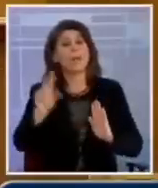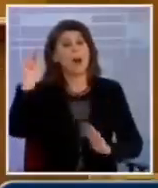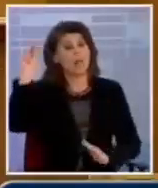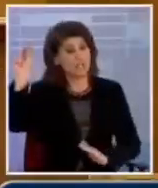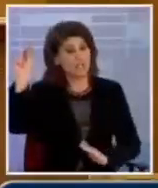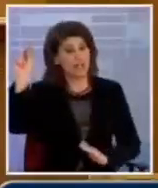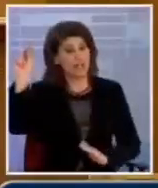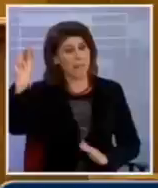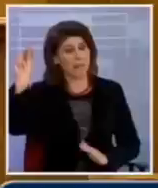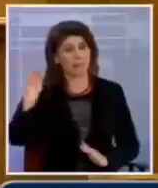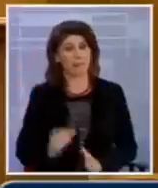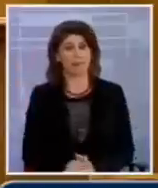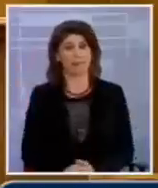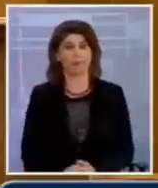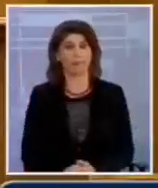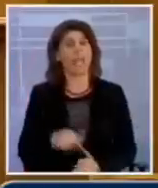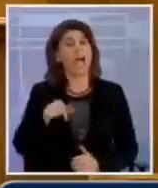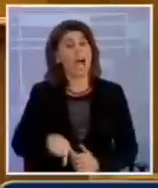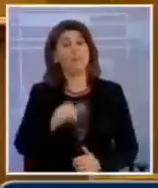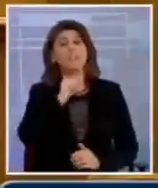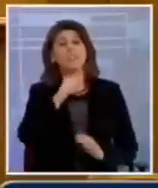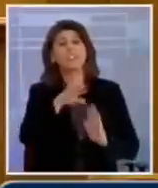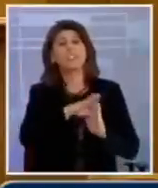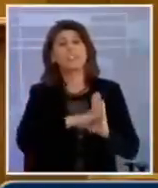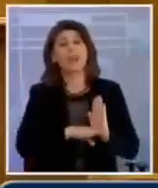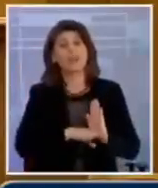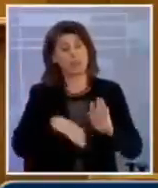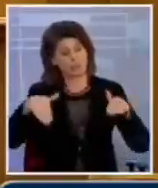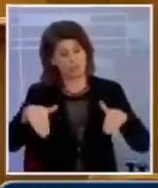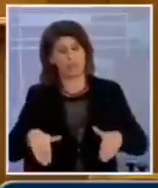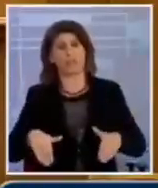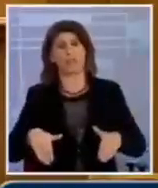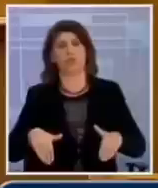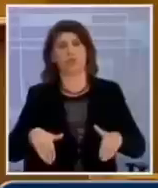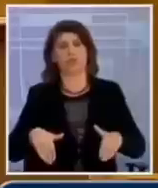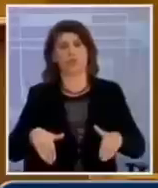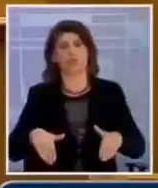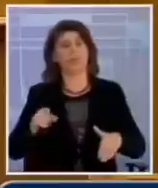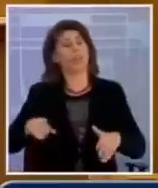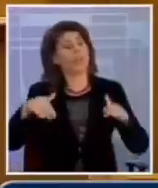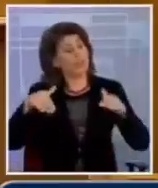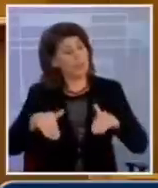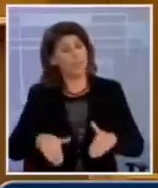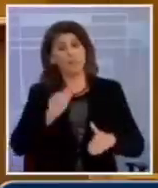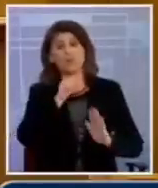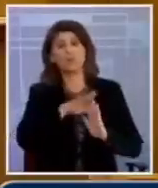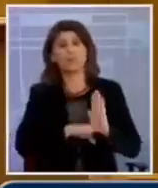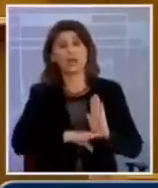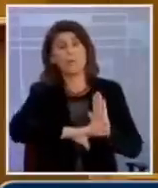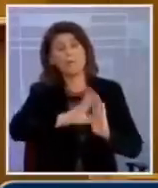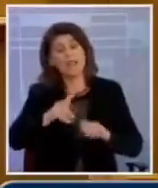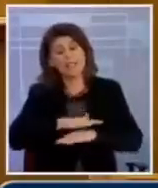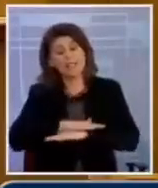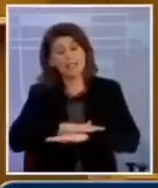ορκιστήκαμε, αυτό το Σύνταγμα θα υπηρετήσουμε. Και θα το υπηρετήσουμε μέχρι